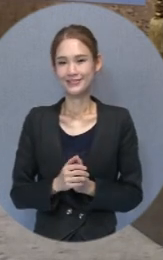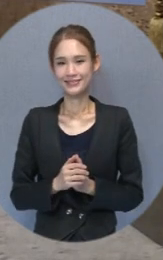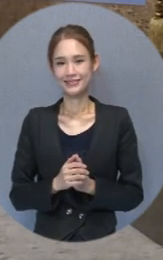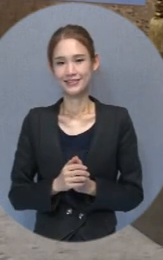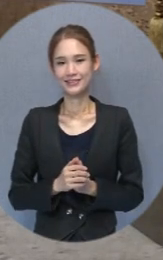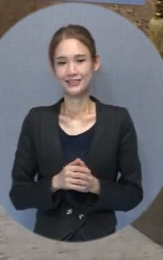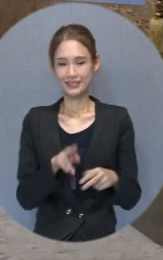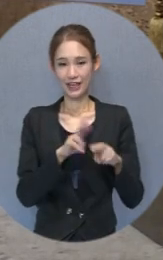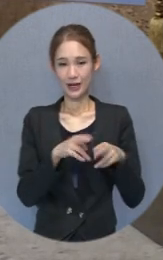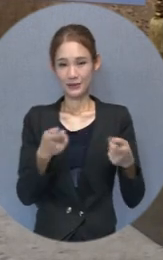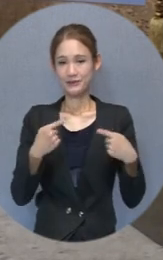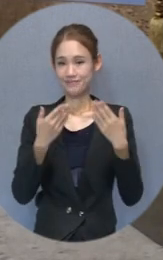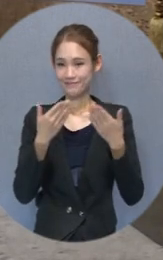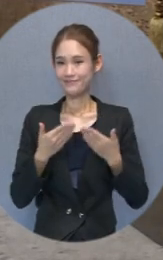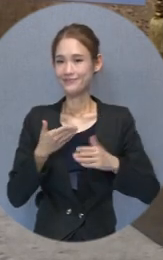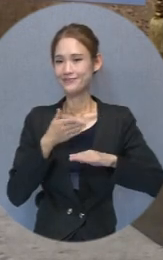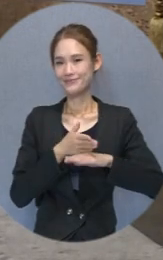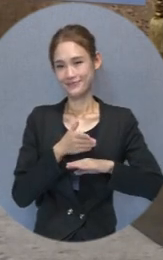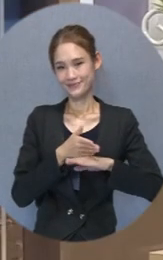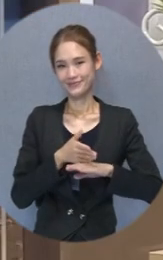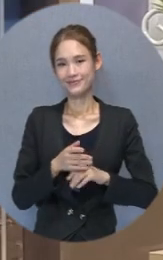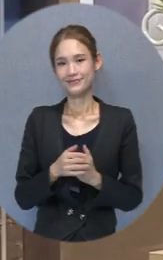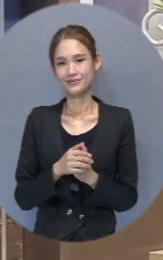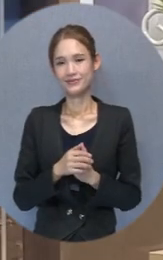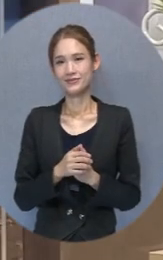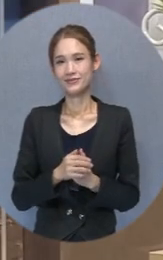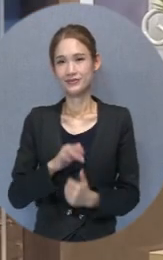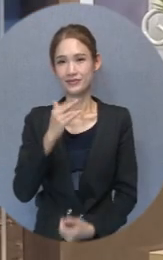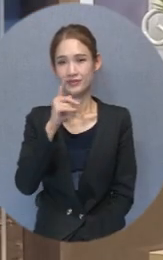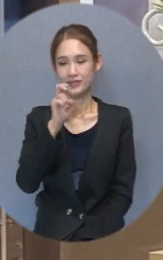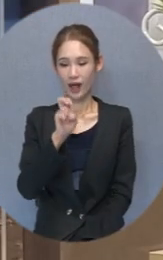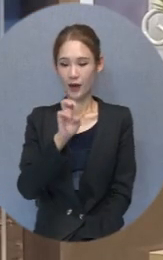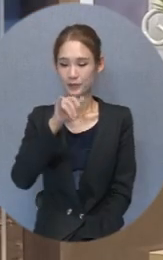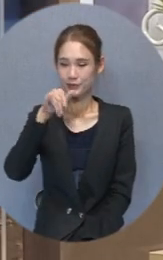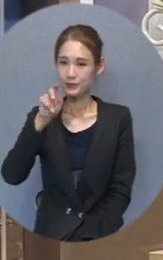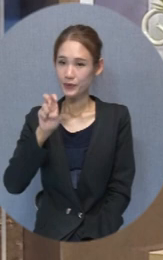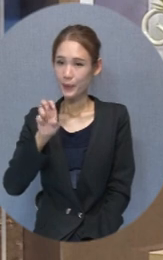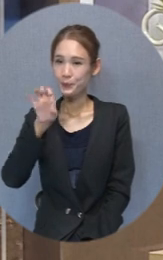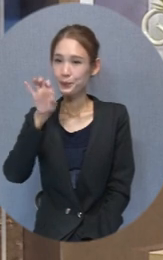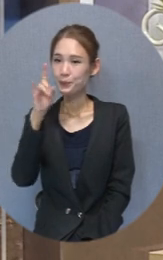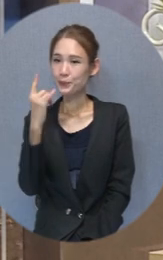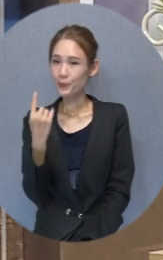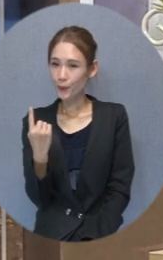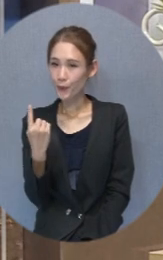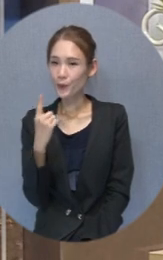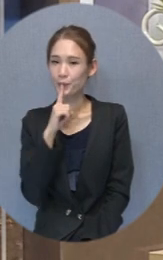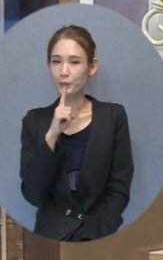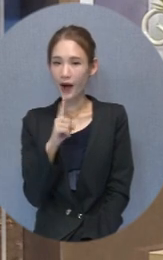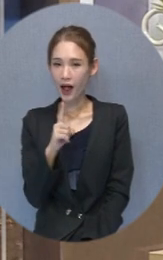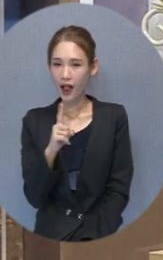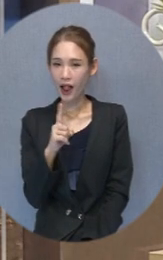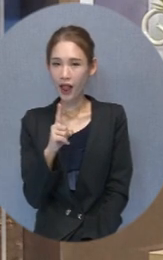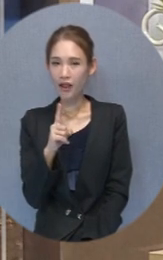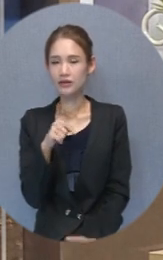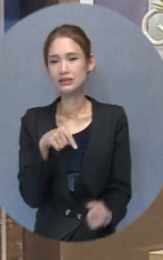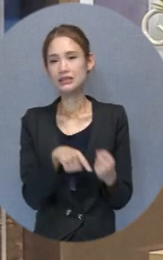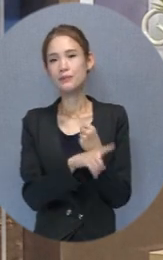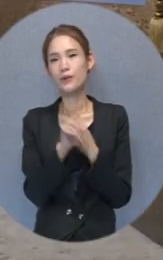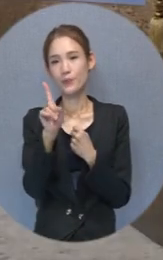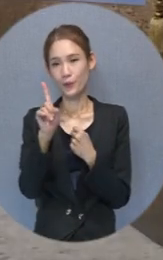자리해 주셔서 대단히 감사합니다. 네. 근데 이제 담심포라고 하면 네. 혹시 어떤 의미가 담겨